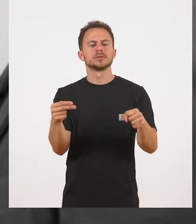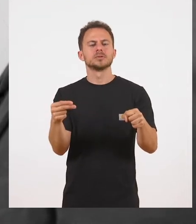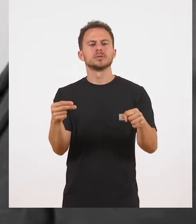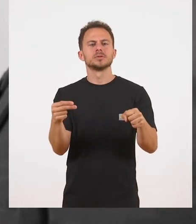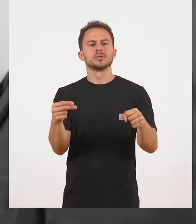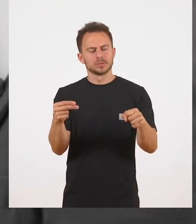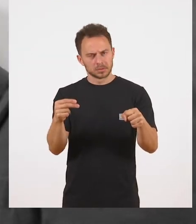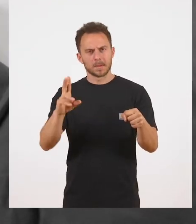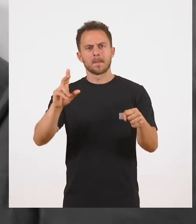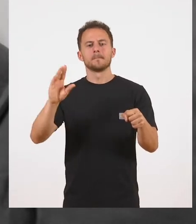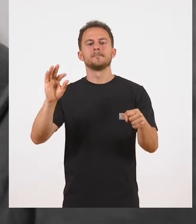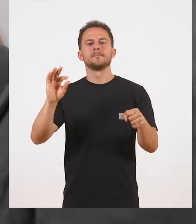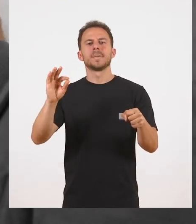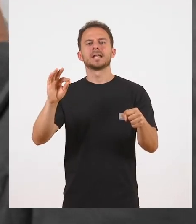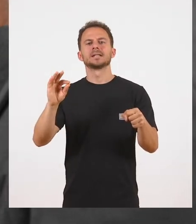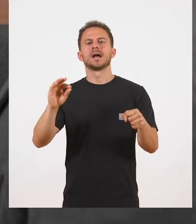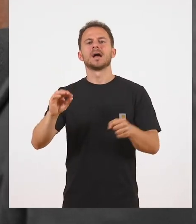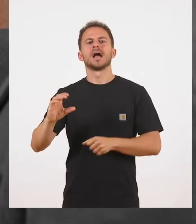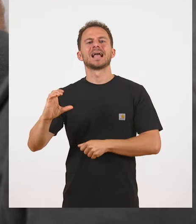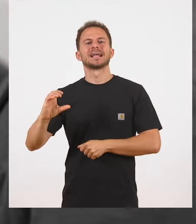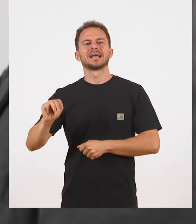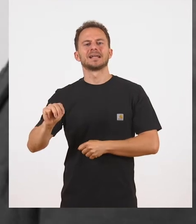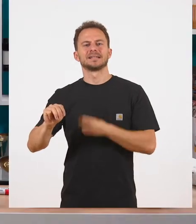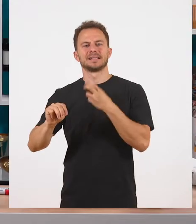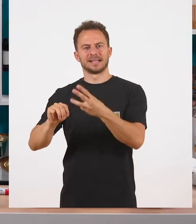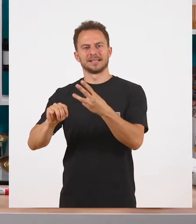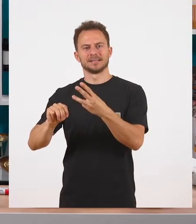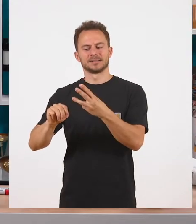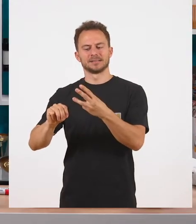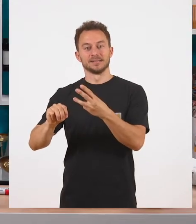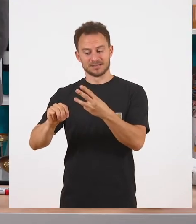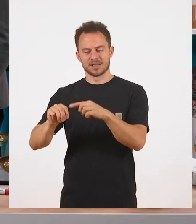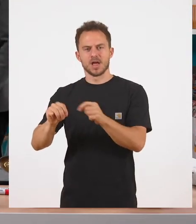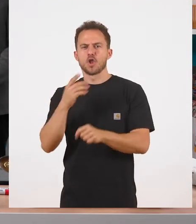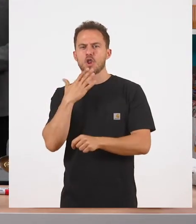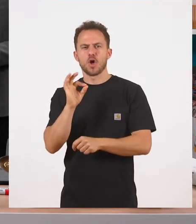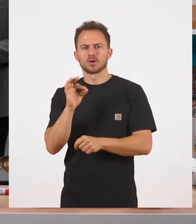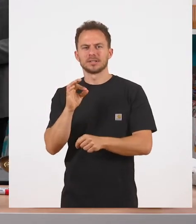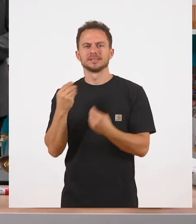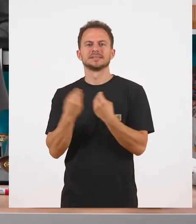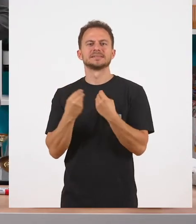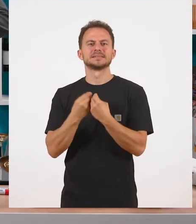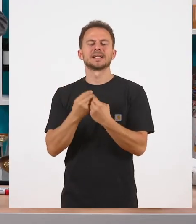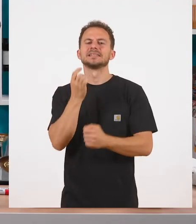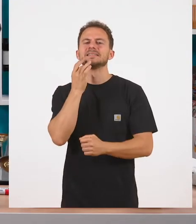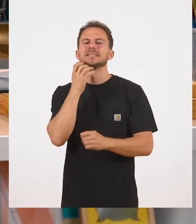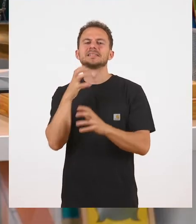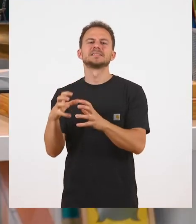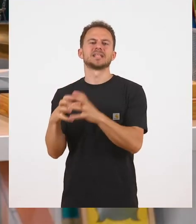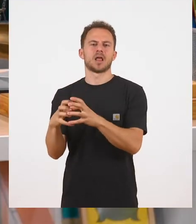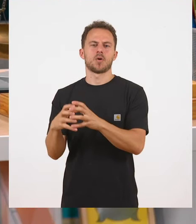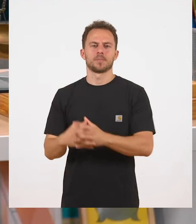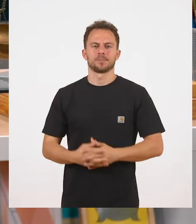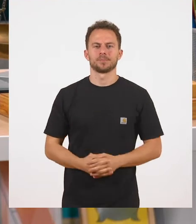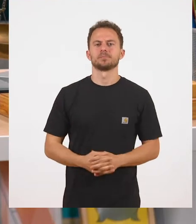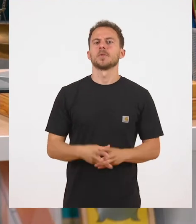είναι 50 κυβικά εκατοστά, γιατί μιλάω για στερέο πλέον και έφυγα από τα υγρά. Έτσι λοιπόν μπορούμε